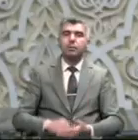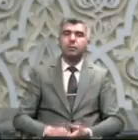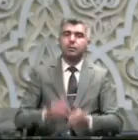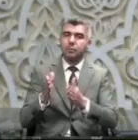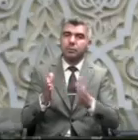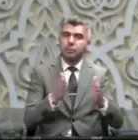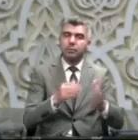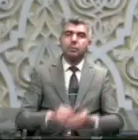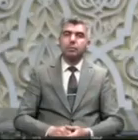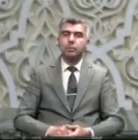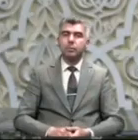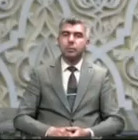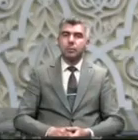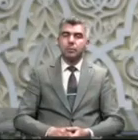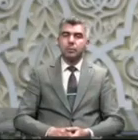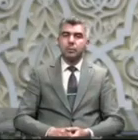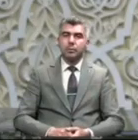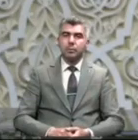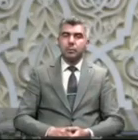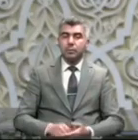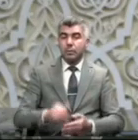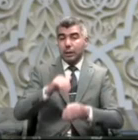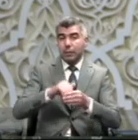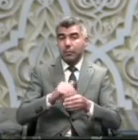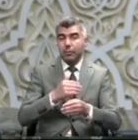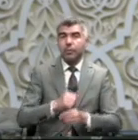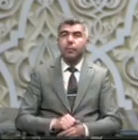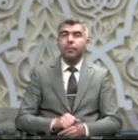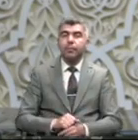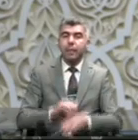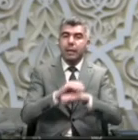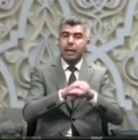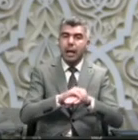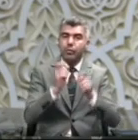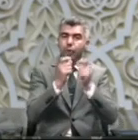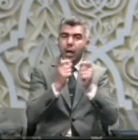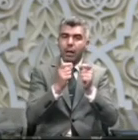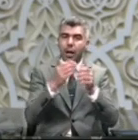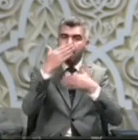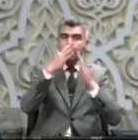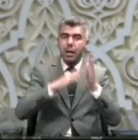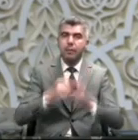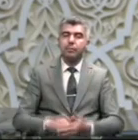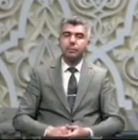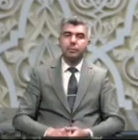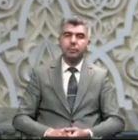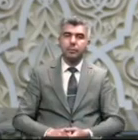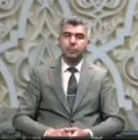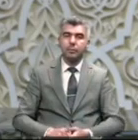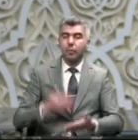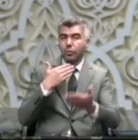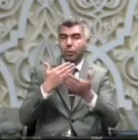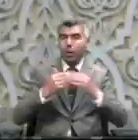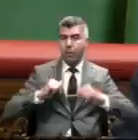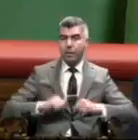المستشار المحترمه الان لاحد ممثلي فريق الاتحاد العام للمقاولات المغرب نشكركم السيد